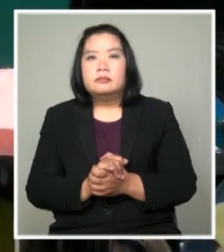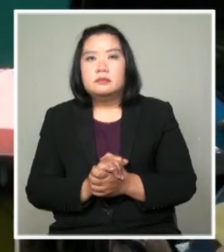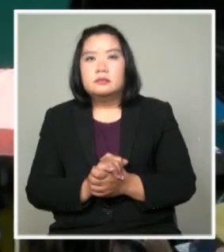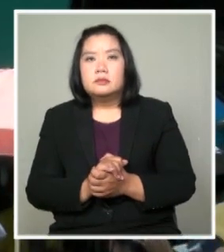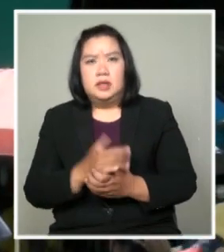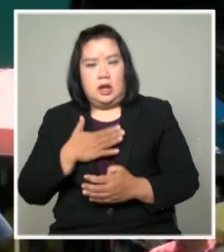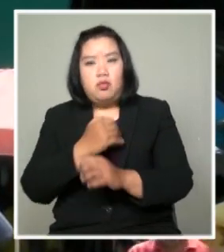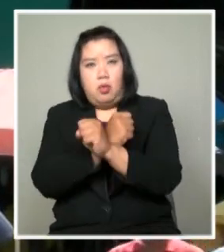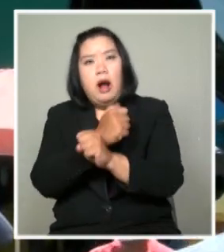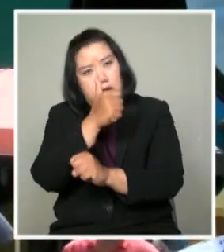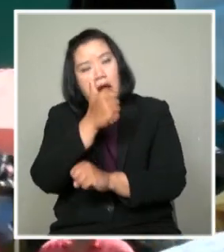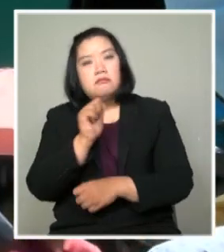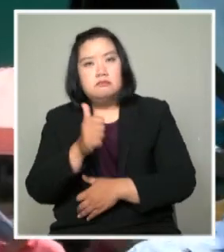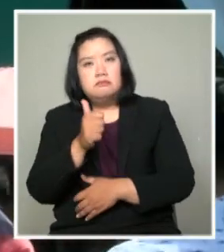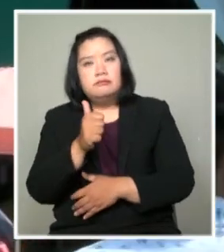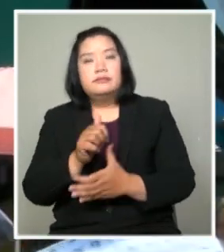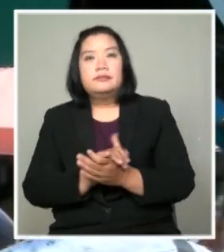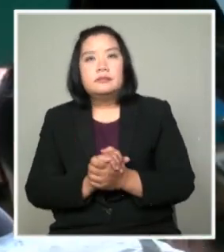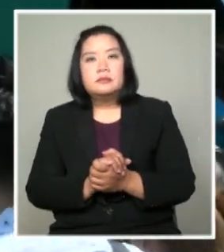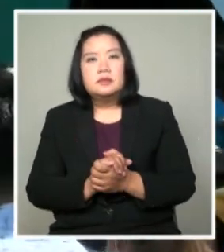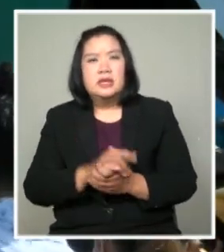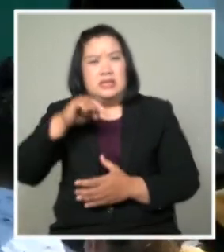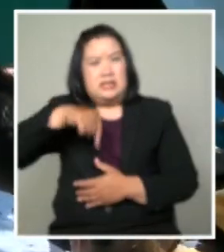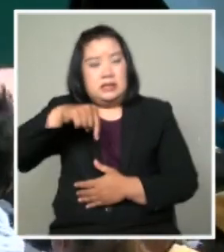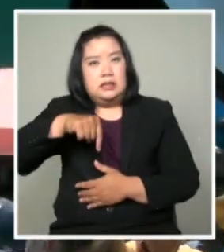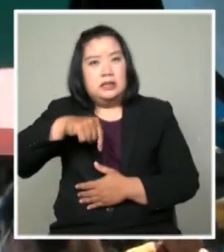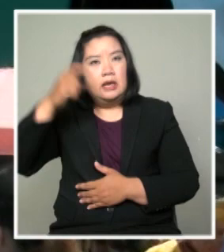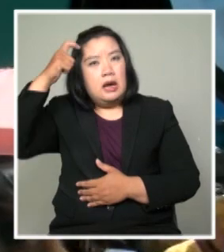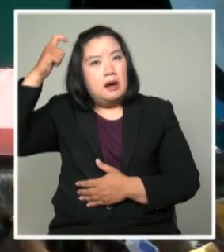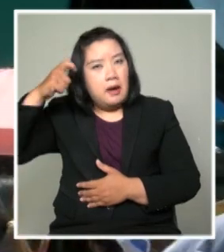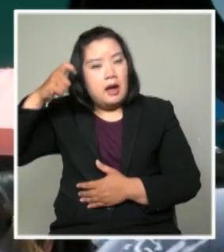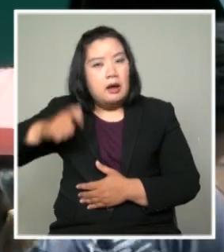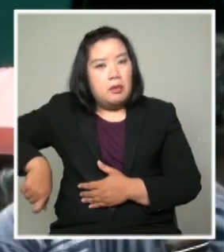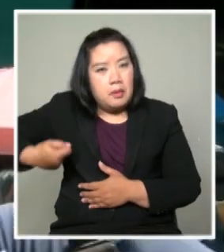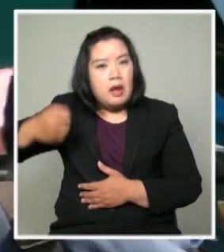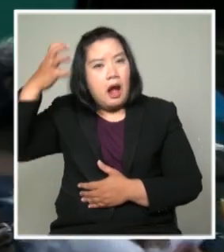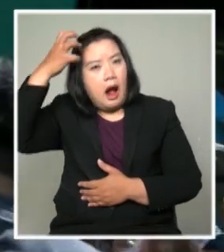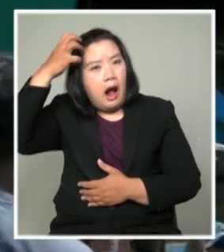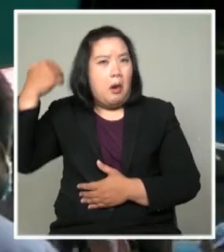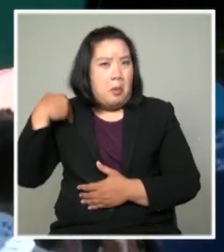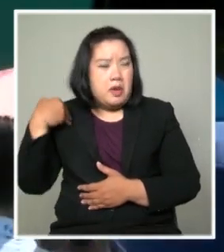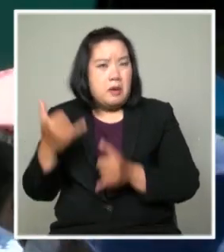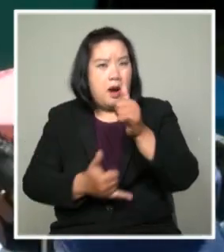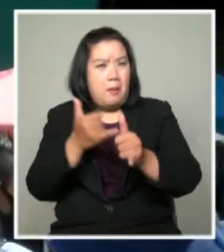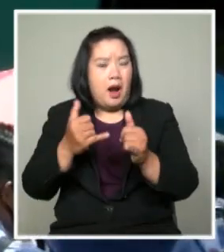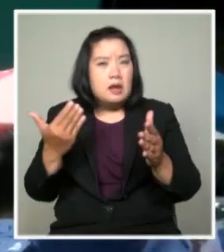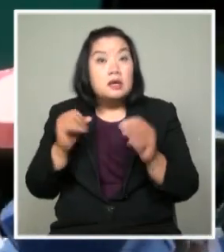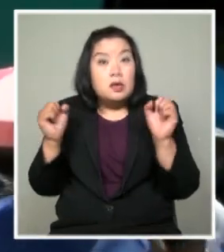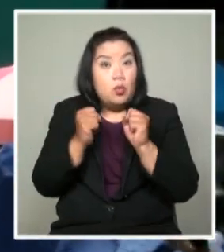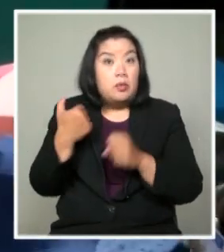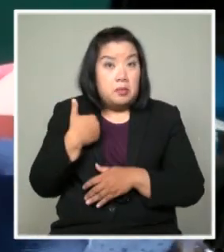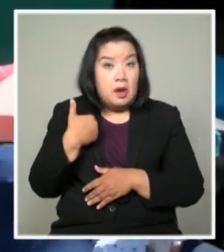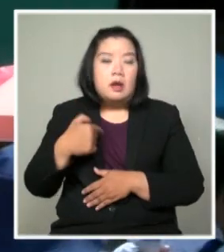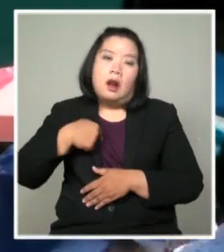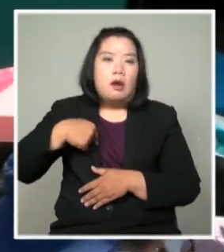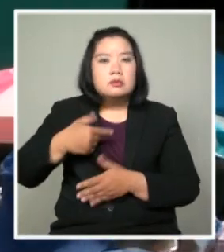จกับเราได ้ครับผม แล้วพื้นที่นี้มันต่างด้าวเยอะต่างด้าวเห็นว่ามันมีการลักลอบเข้ามาบางส่วนอะไรเงี้ย ครับ กังวลไหมกับการเดินมา